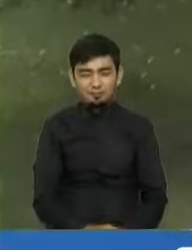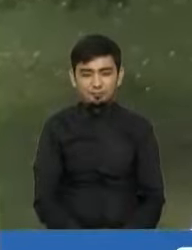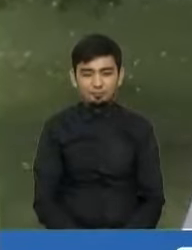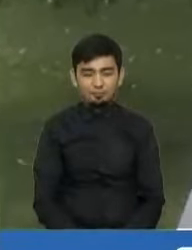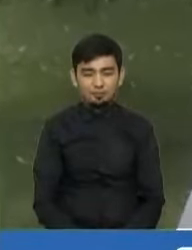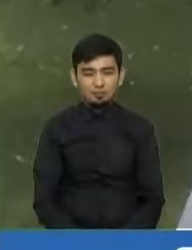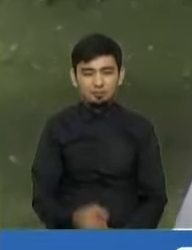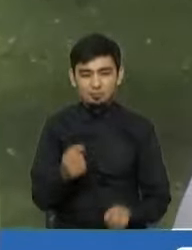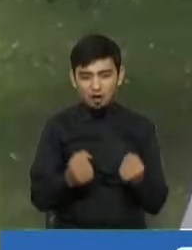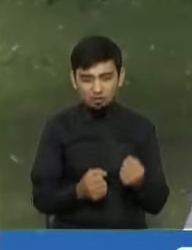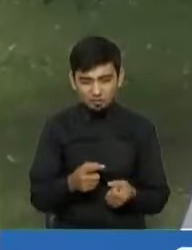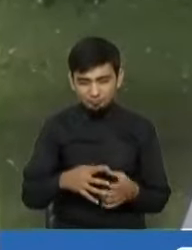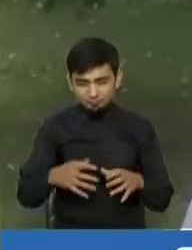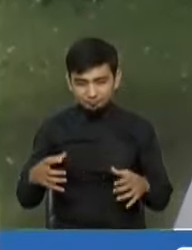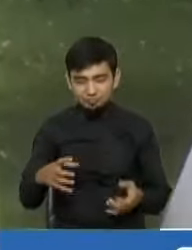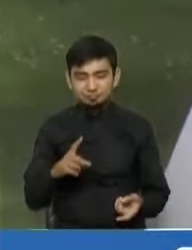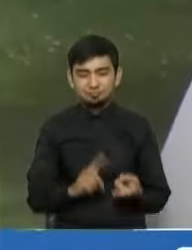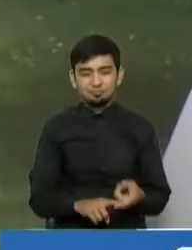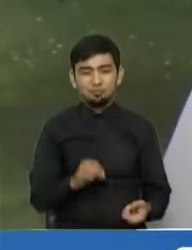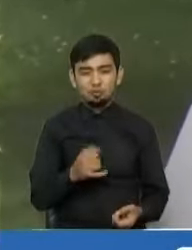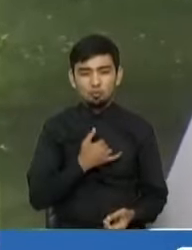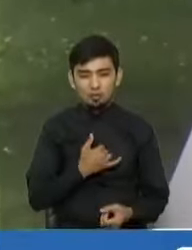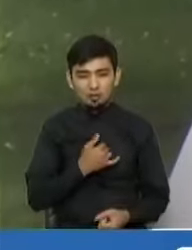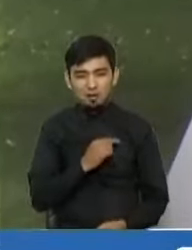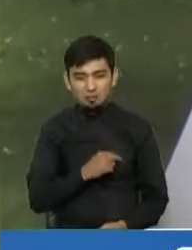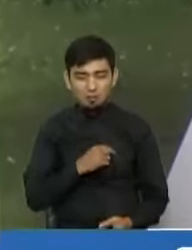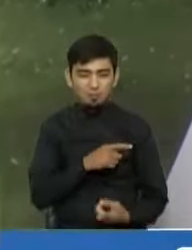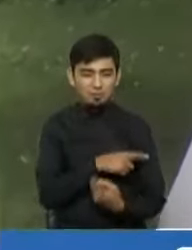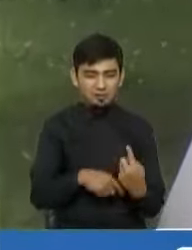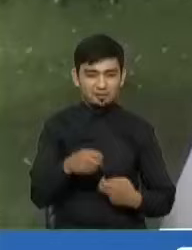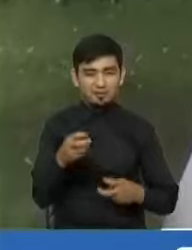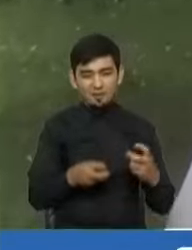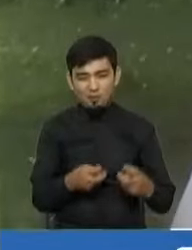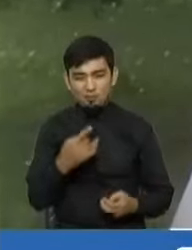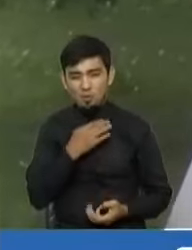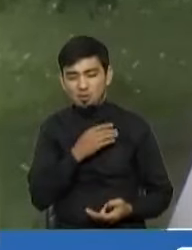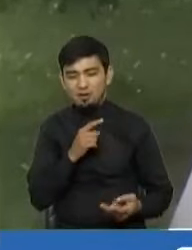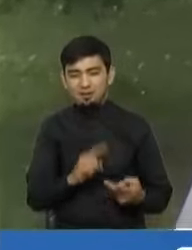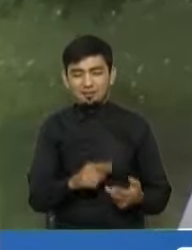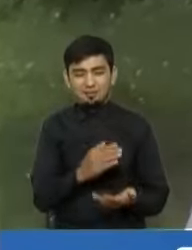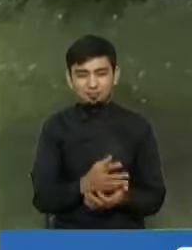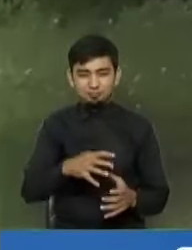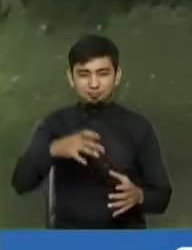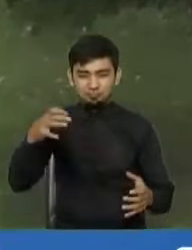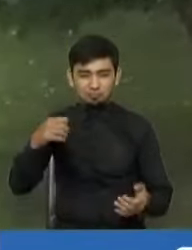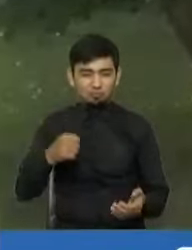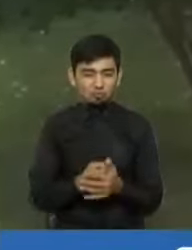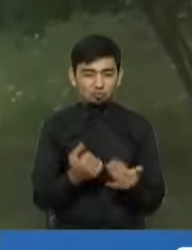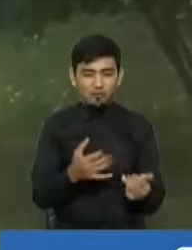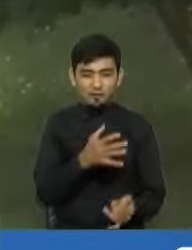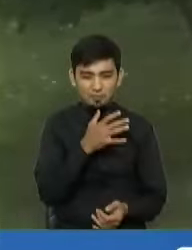машины помимо этого ещё у нас работают тут предприятия заводы есть которые выбросы до сих